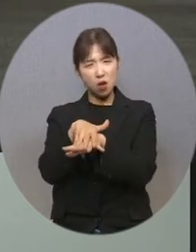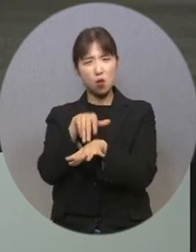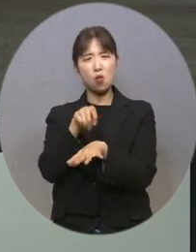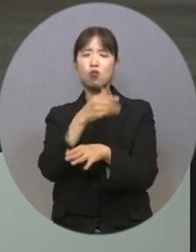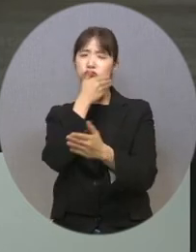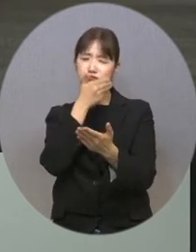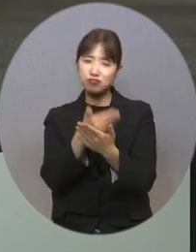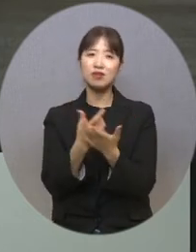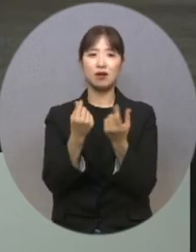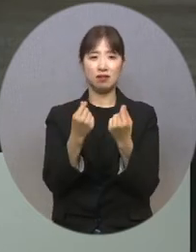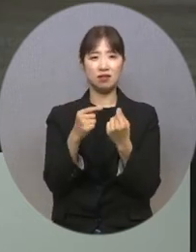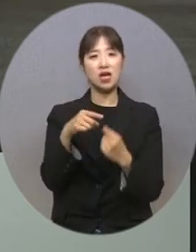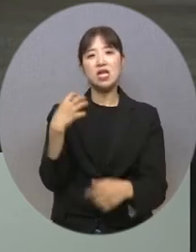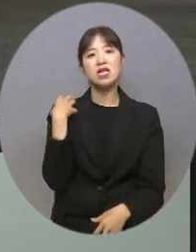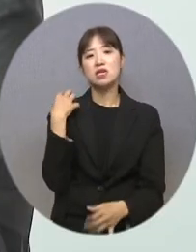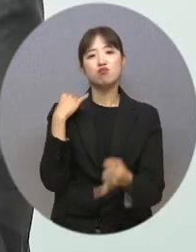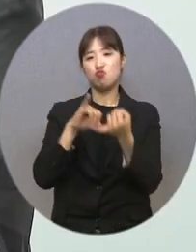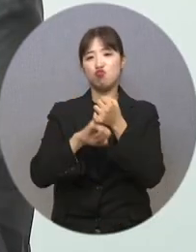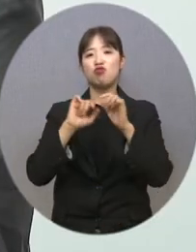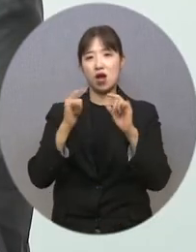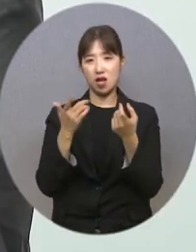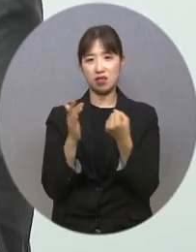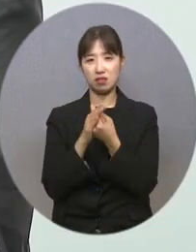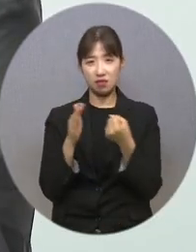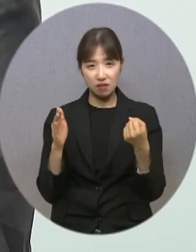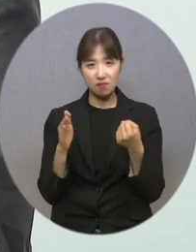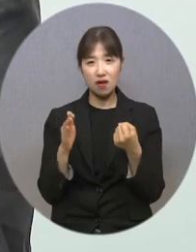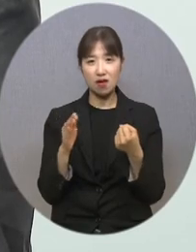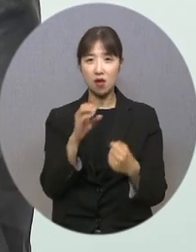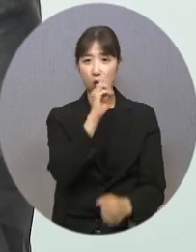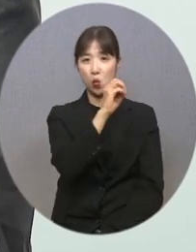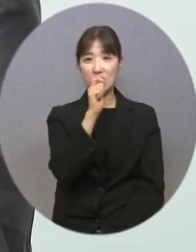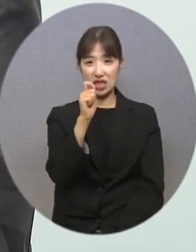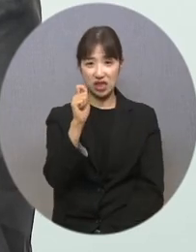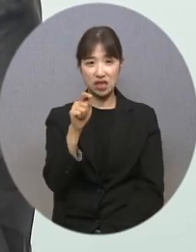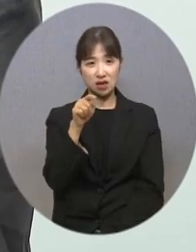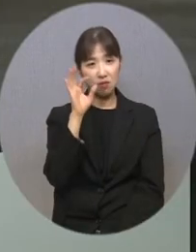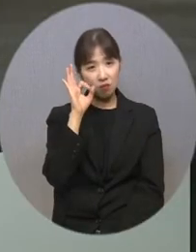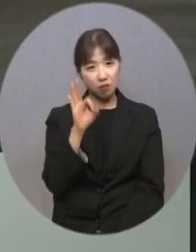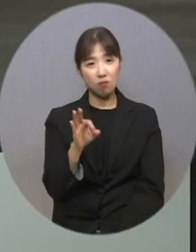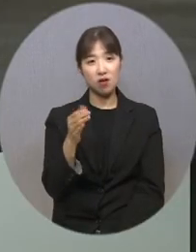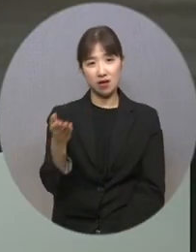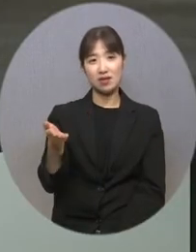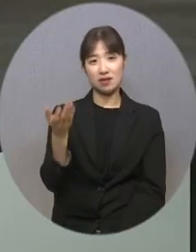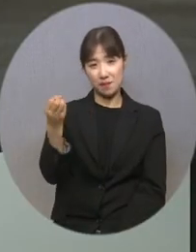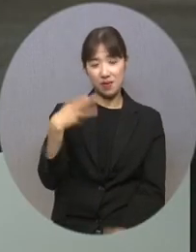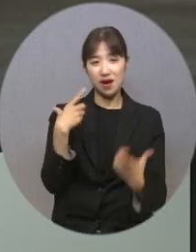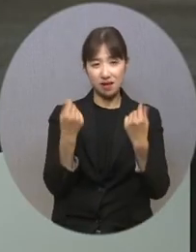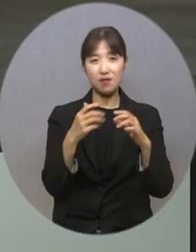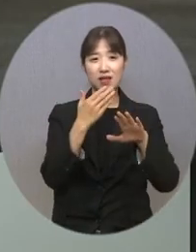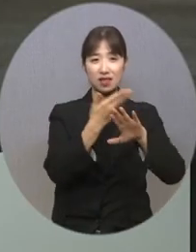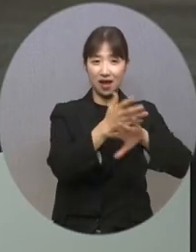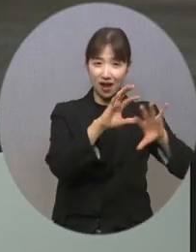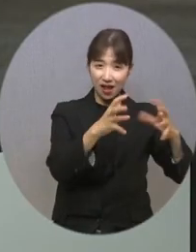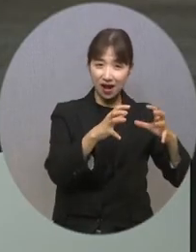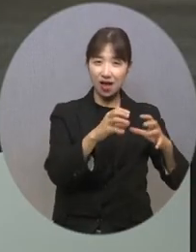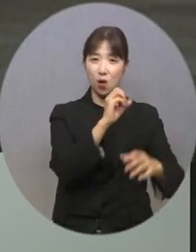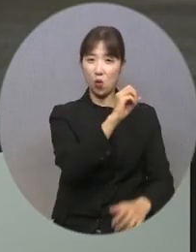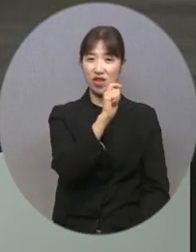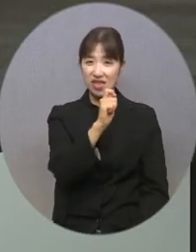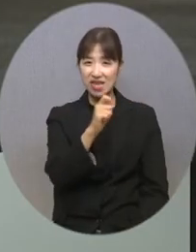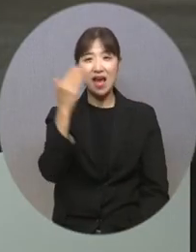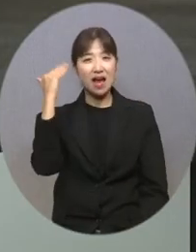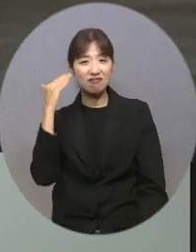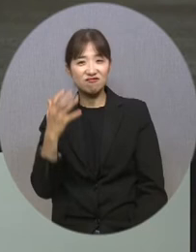얘기하는게 의무화가 되지 않고 하다보니 ott 도 아마 우리 지원 님 국내나 해외 ot 입지 기본